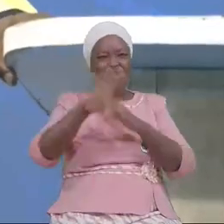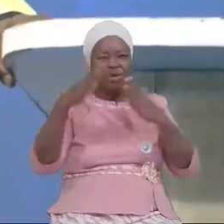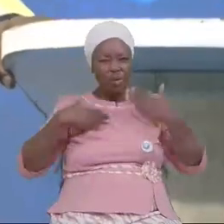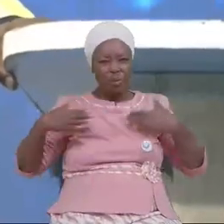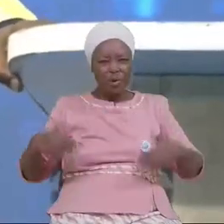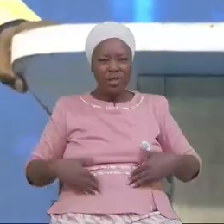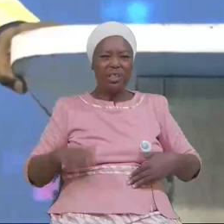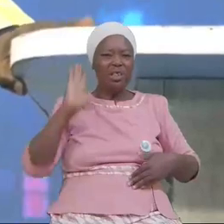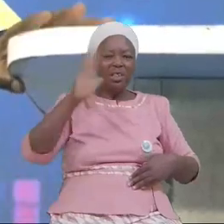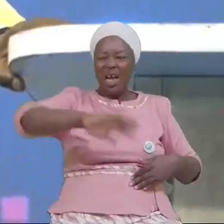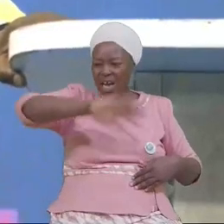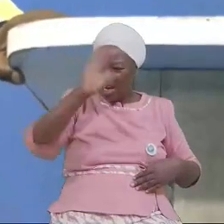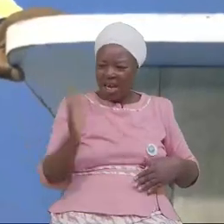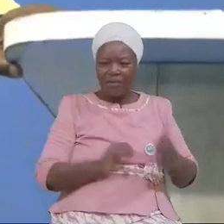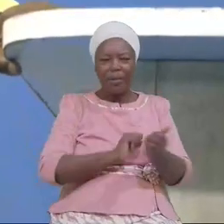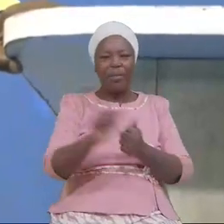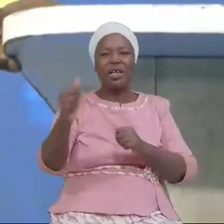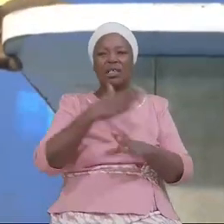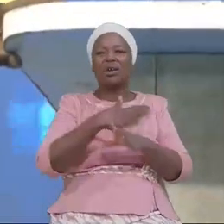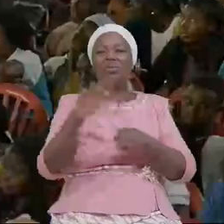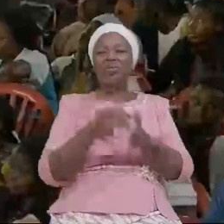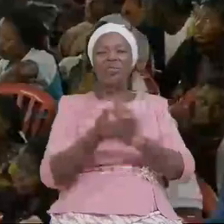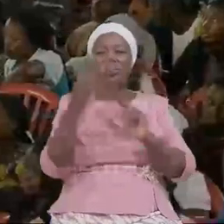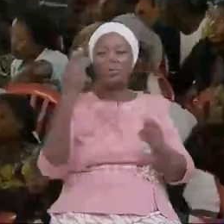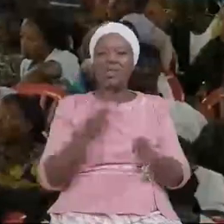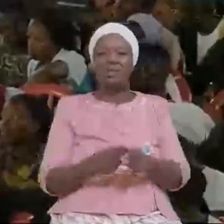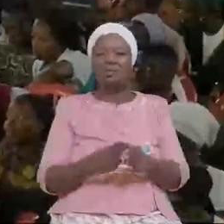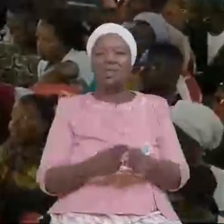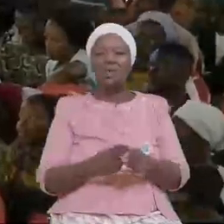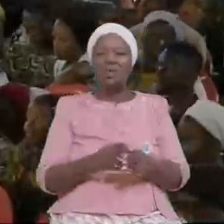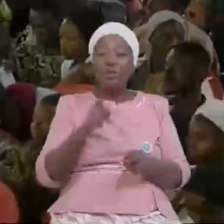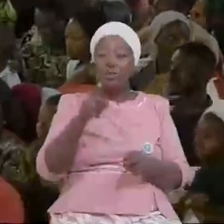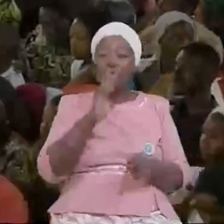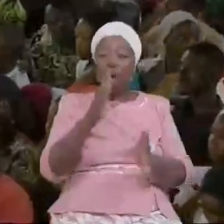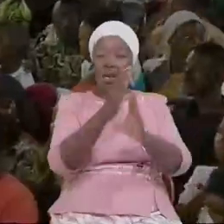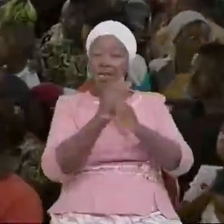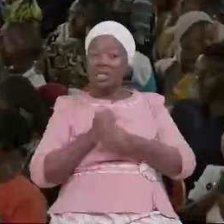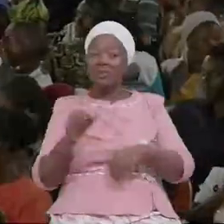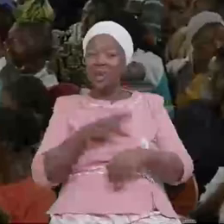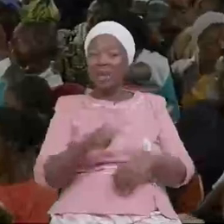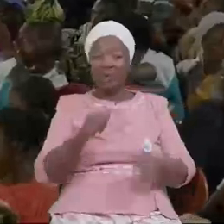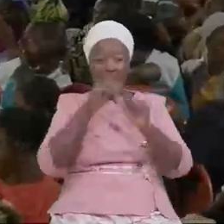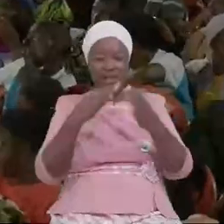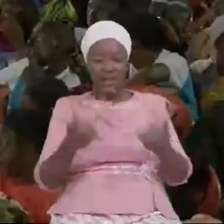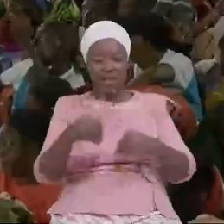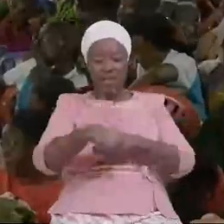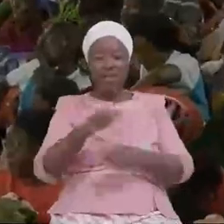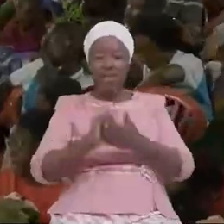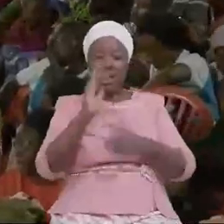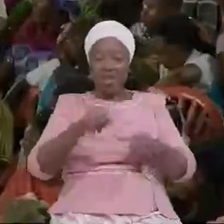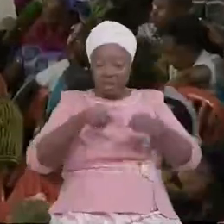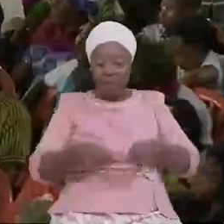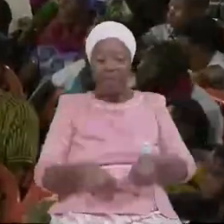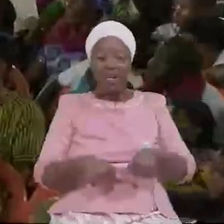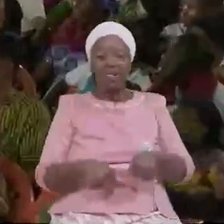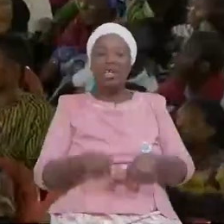ne passera pas. Vous allez recevoir une bénédiction ce jour qui restera